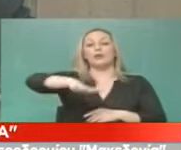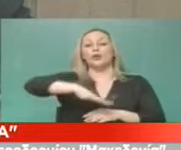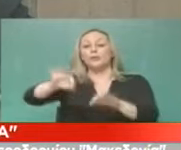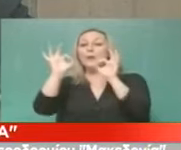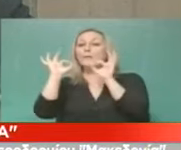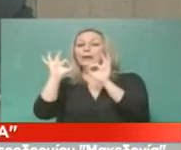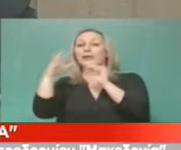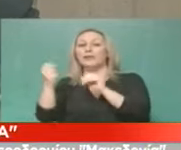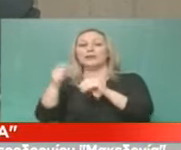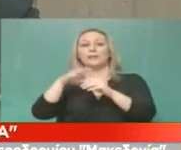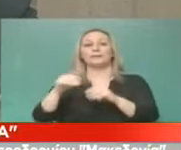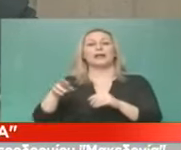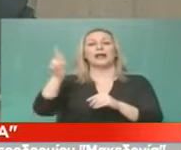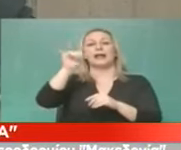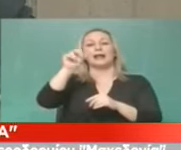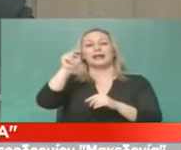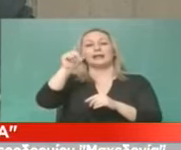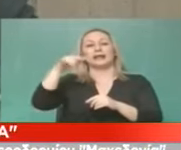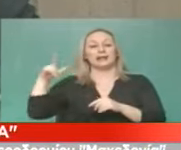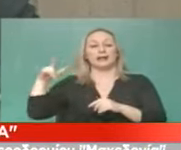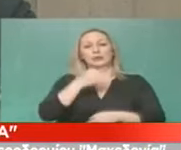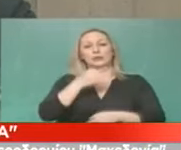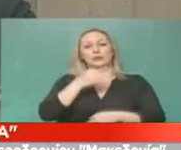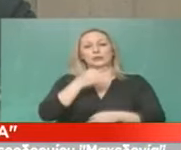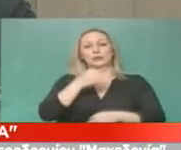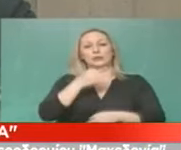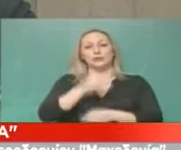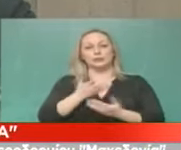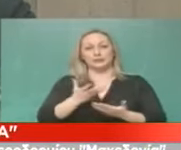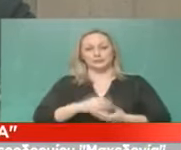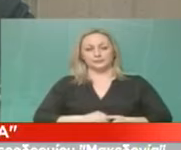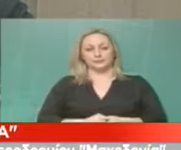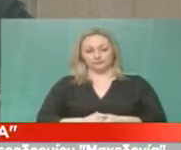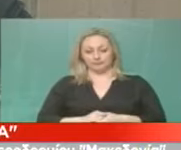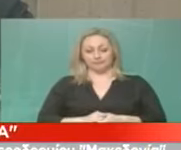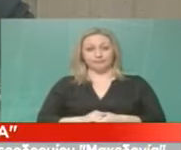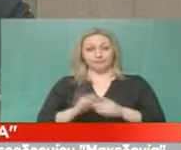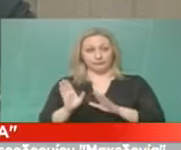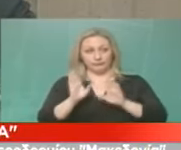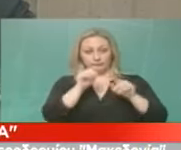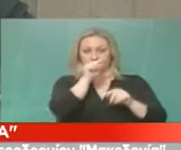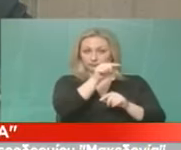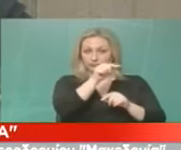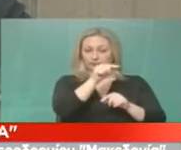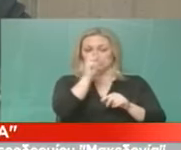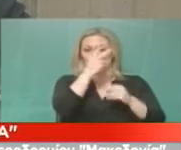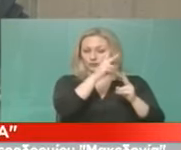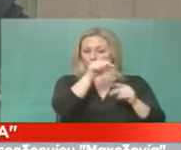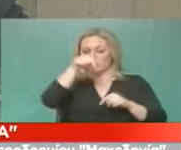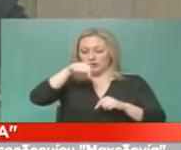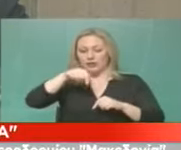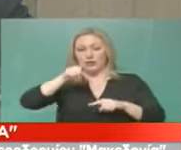Τη απόφαση των κυβερνήσεων, δεν είναι μόνο. Ναι. Όχι, δεν το είπα αρνητικά, κύριε Δήμαρχε. Αλλιώς το είπα θετικά. Θέλω να σα ρωτήσω κάτι άλλο. Επειδή